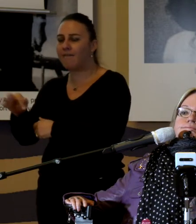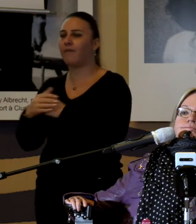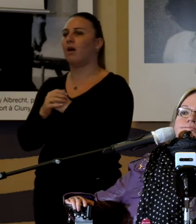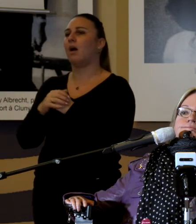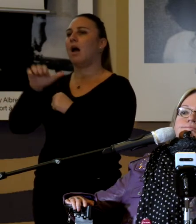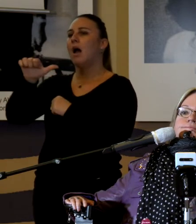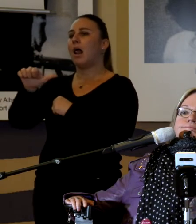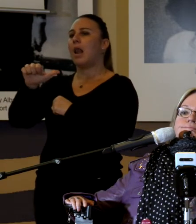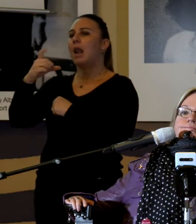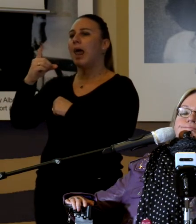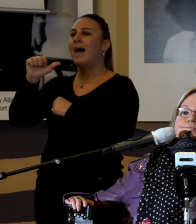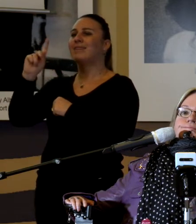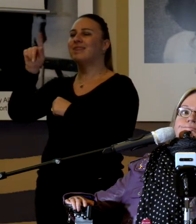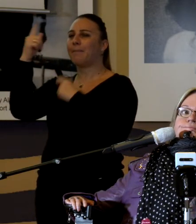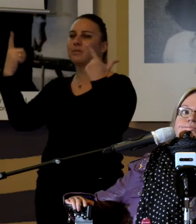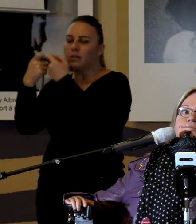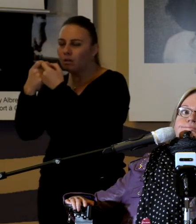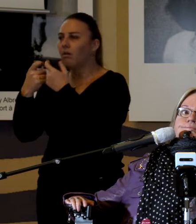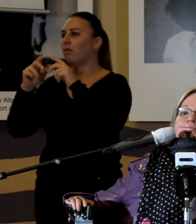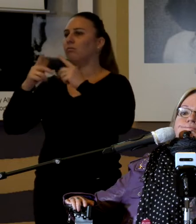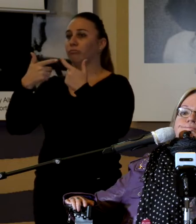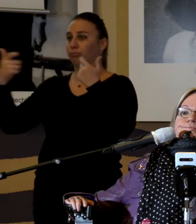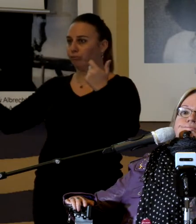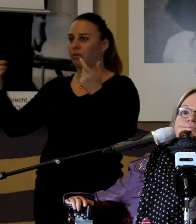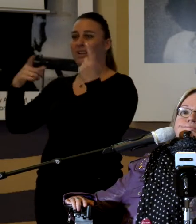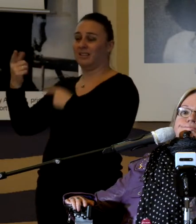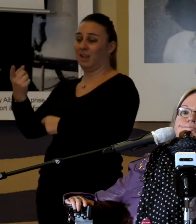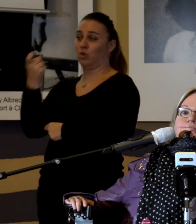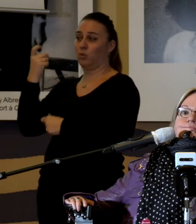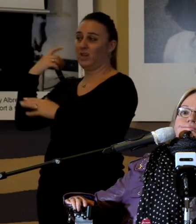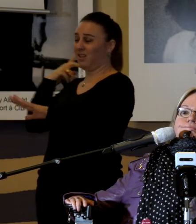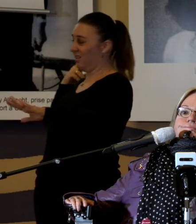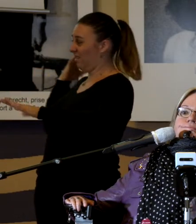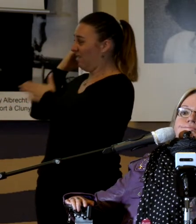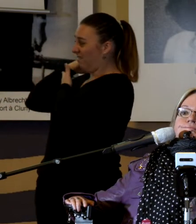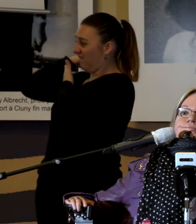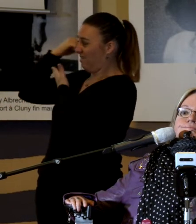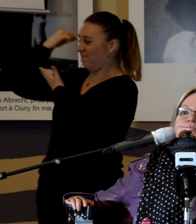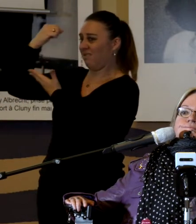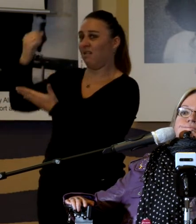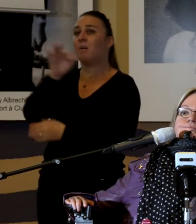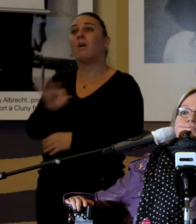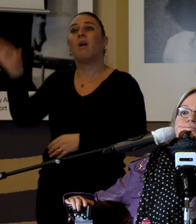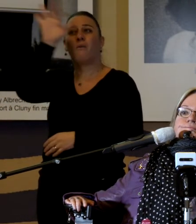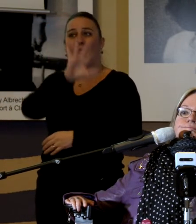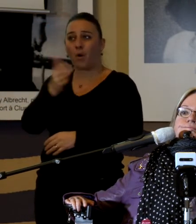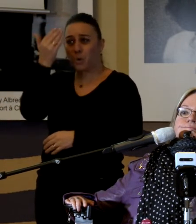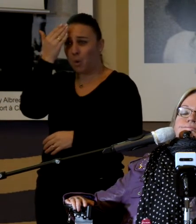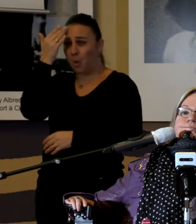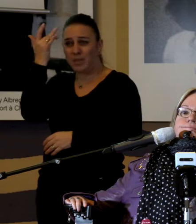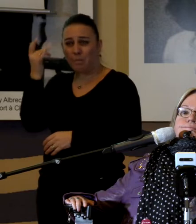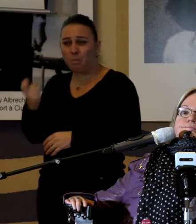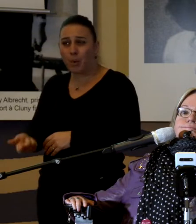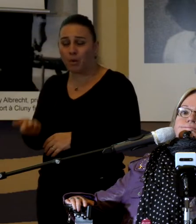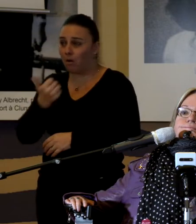etc., s'inscrivent en fait dans un héritage. Hein, c'est-à-dire que c'est quelque chose qui est peu connu en France, que moi-même,